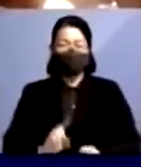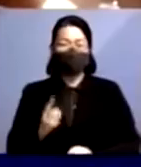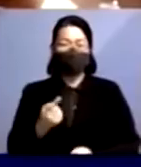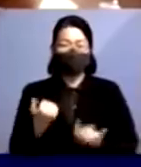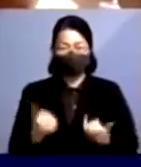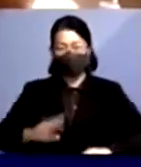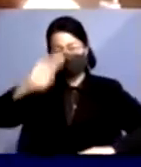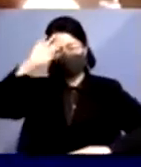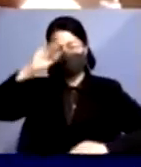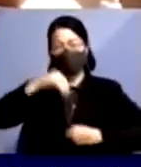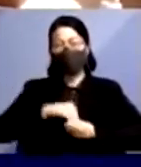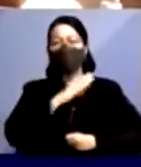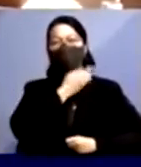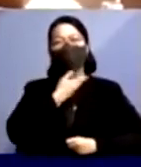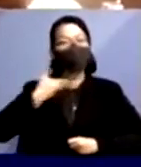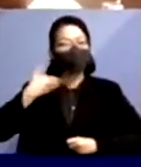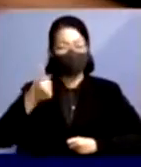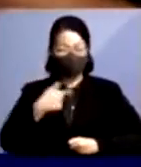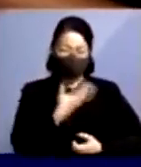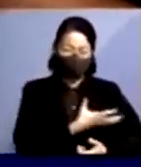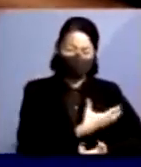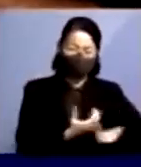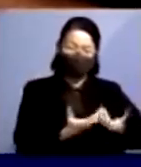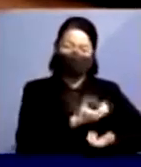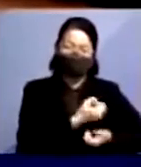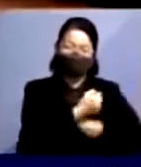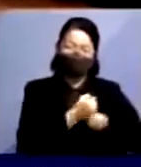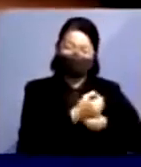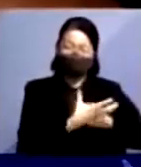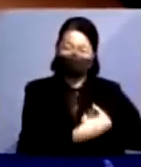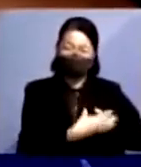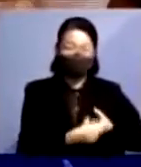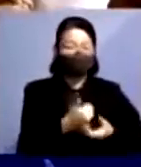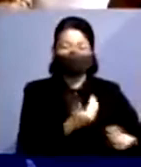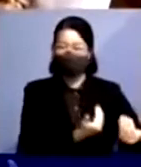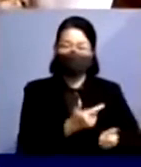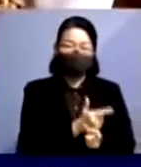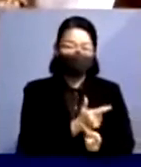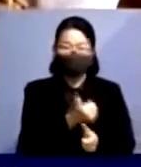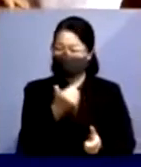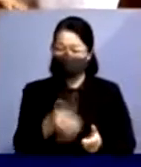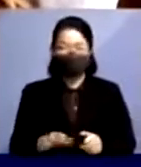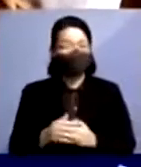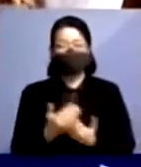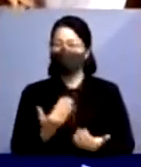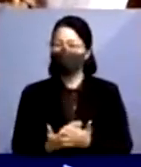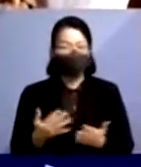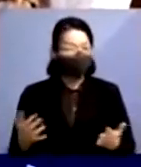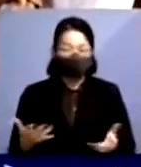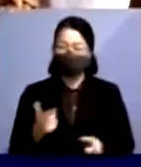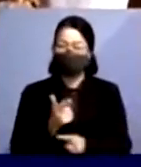คไทรอยด์ไม่สามารถให้นมบุตรได้แล้วก็ไม่มีรายได้ในการครองชีพรวมถึงเลี้ยงดูลูกด้วยในการนี้ครับท่